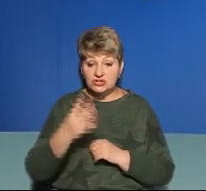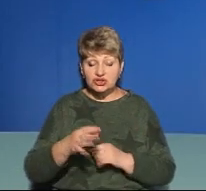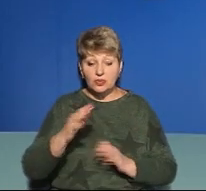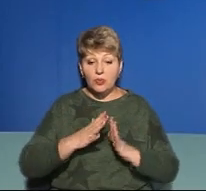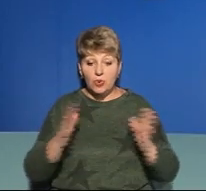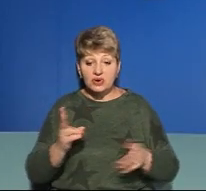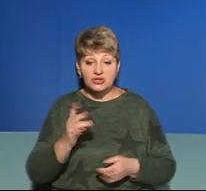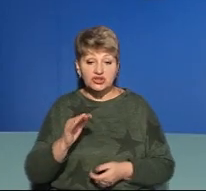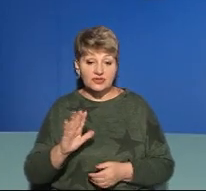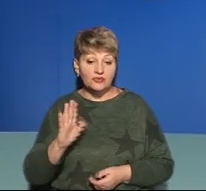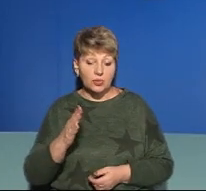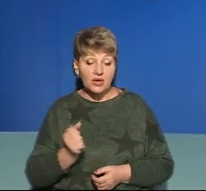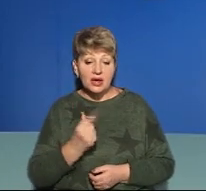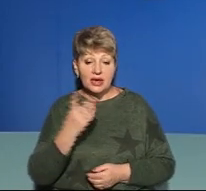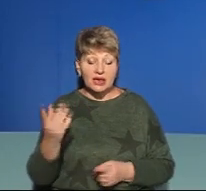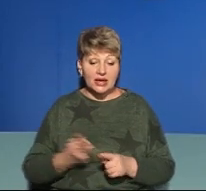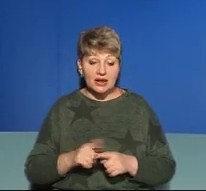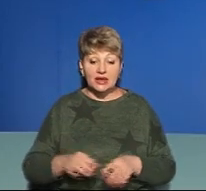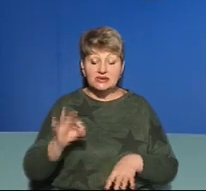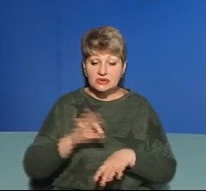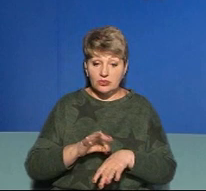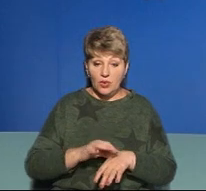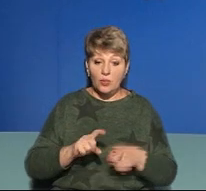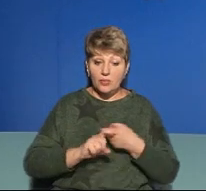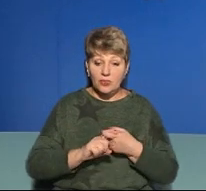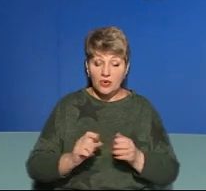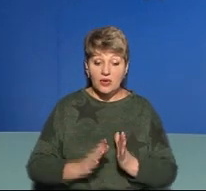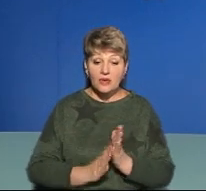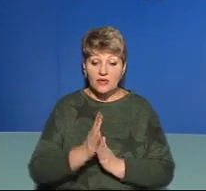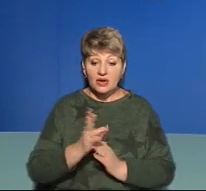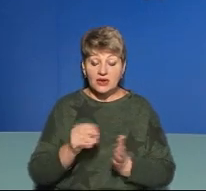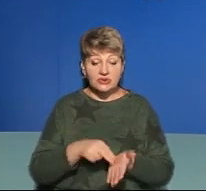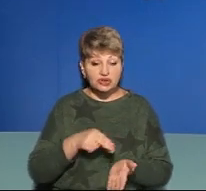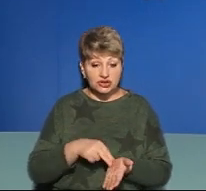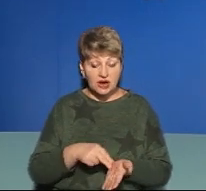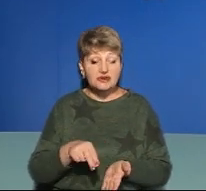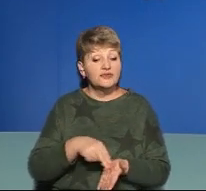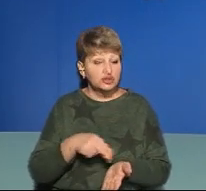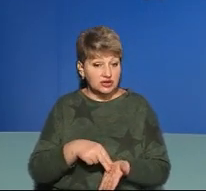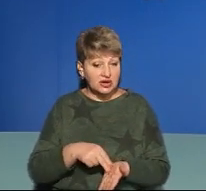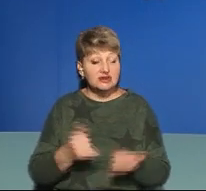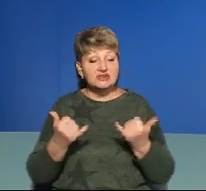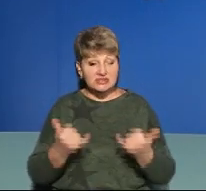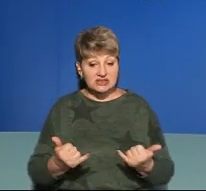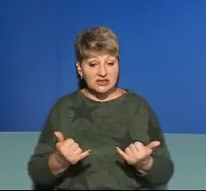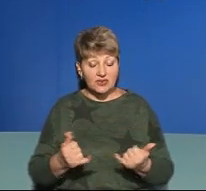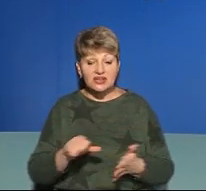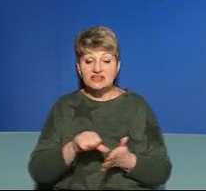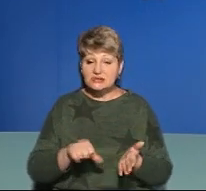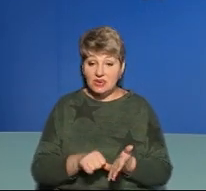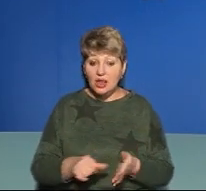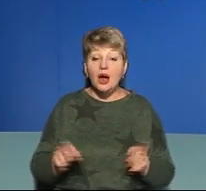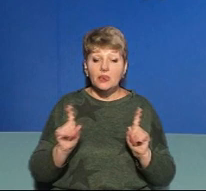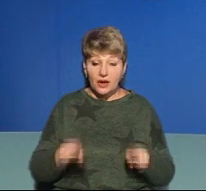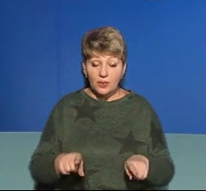більше, ніж у вівторок. Кількість позитивних тестів на коронавірус зросла на Черкащині. У Черкасах від сьогодні, а у Смілі